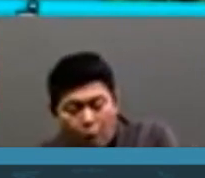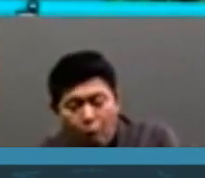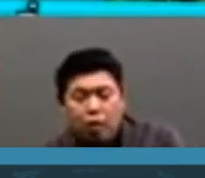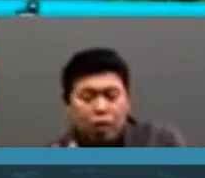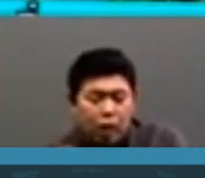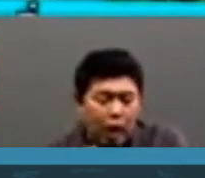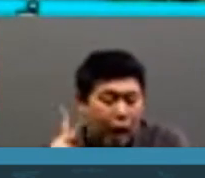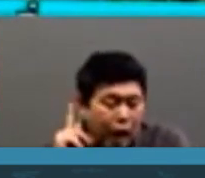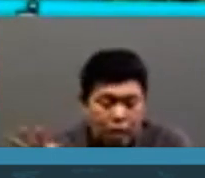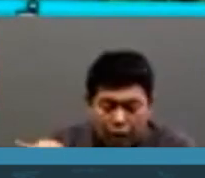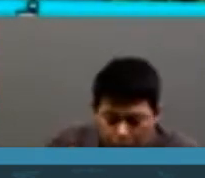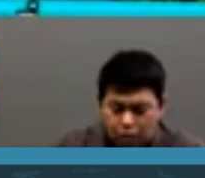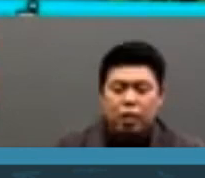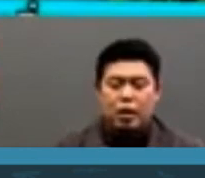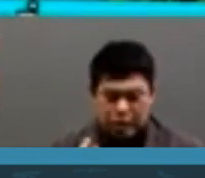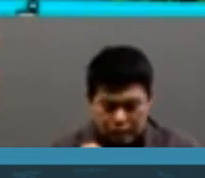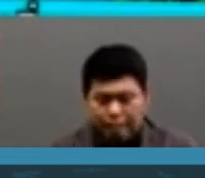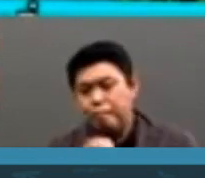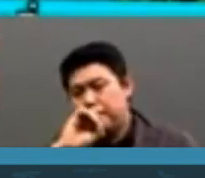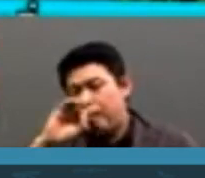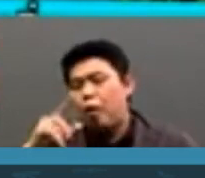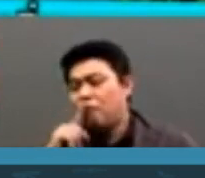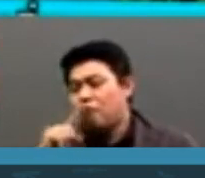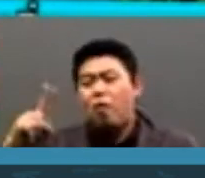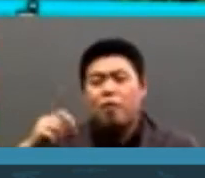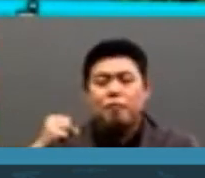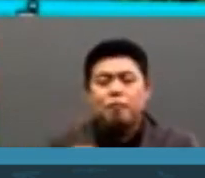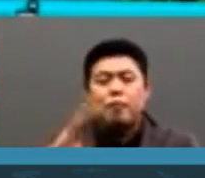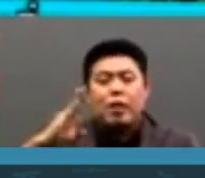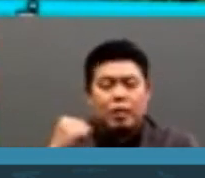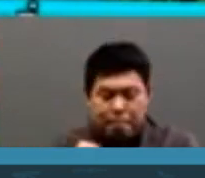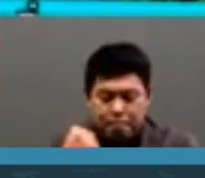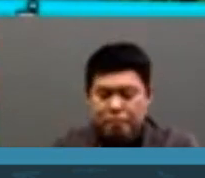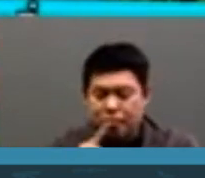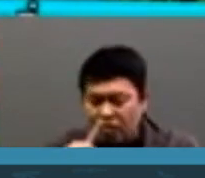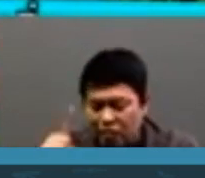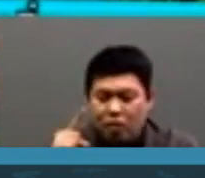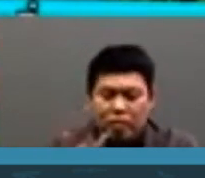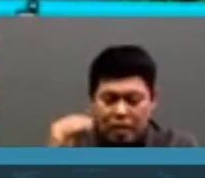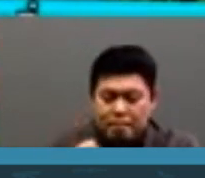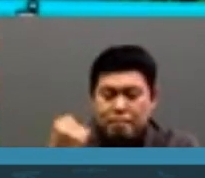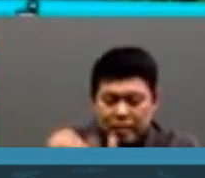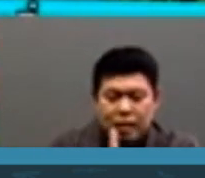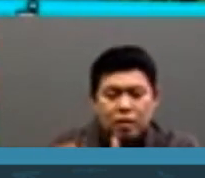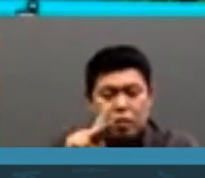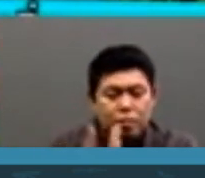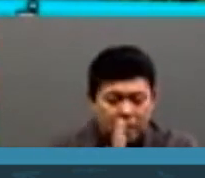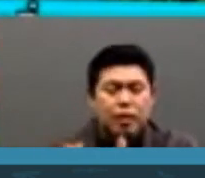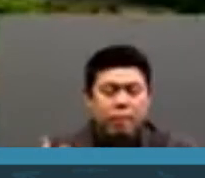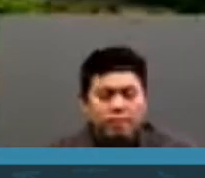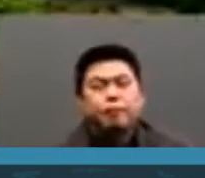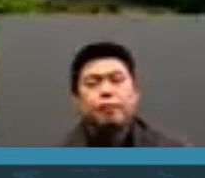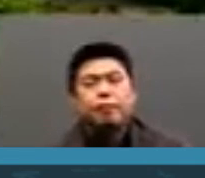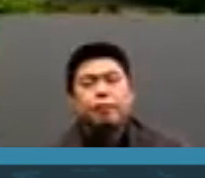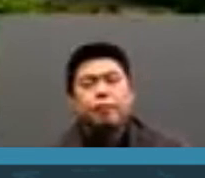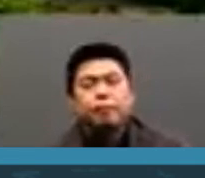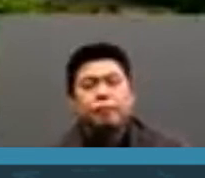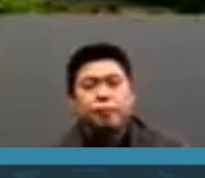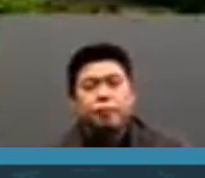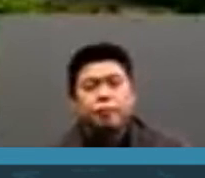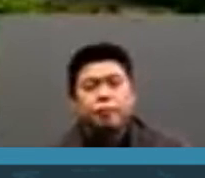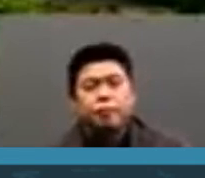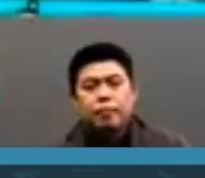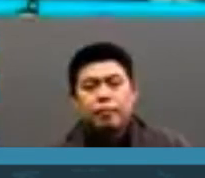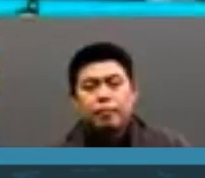ต่อภาคแรงงานที่ควรผลักดันอย่างต่อเนื่องวิธีการแก้ปัญหาคุยของเราวันนี้ผลตอบรับเราประเทศไทยแต่เราระบบเศรษฐศาสตร์